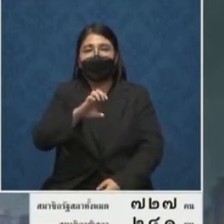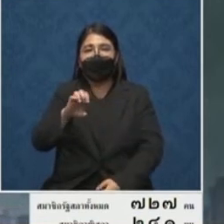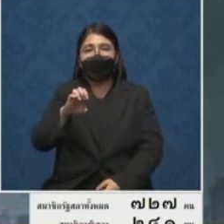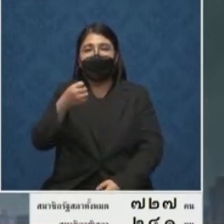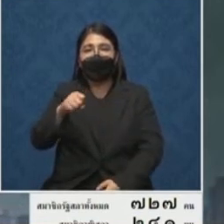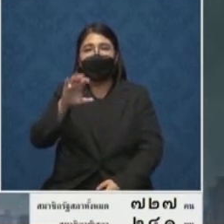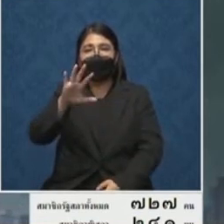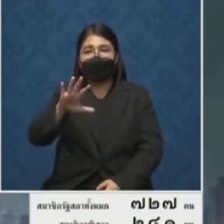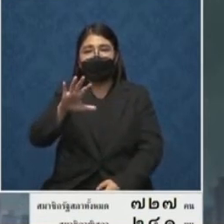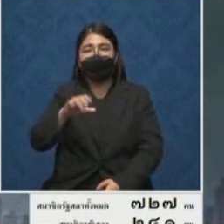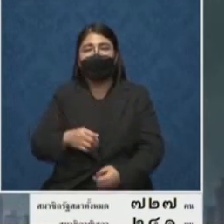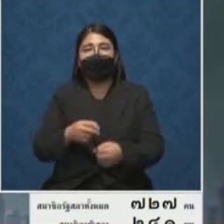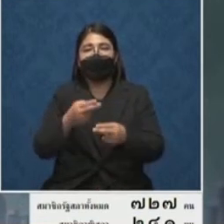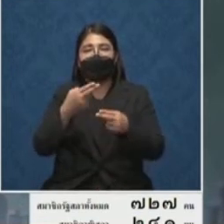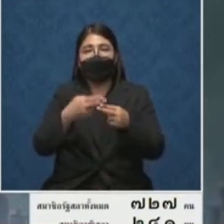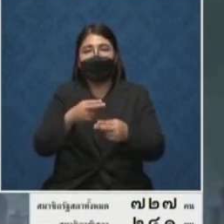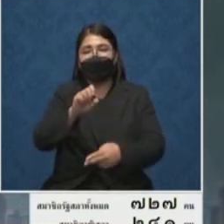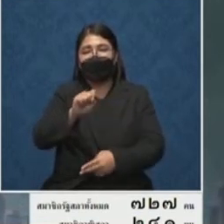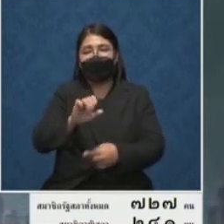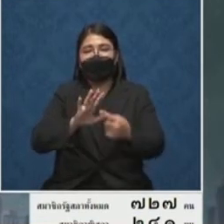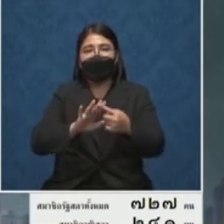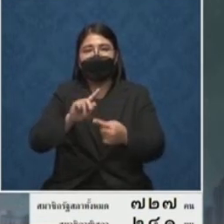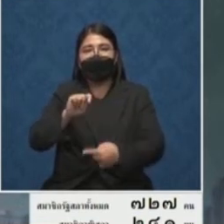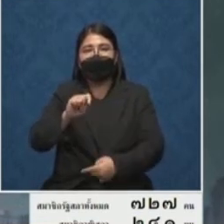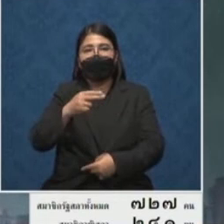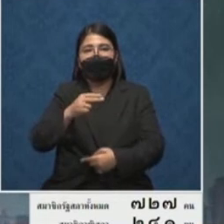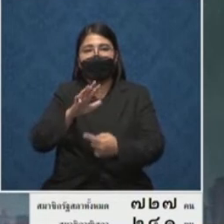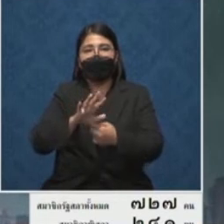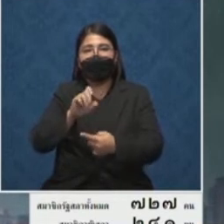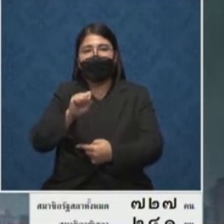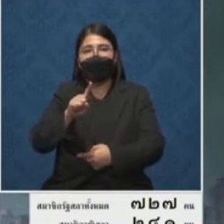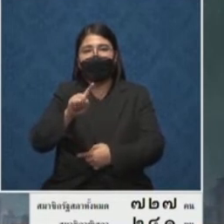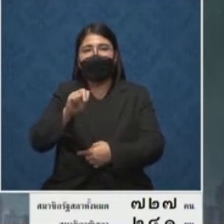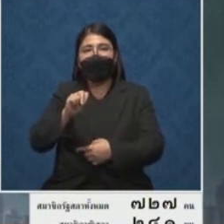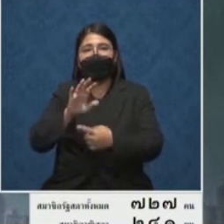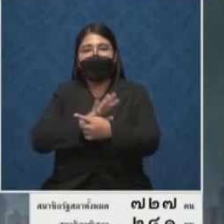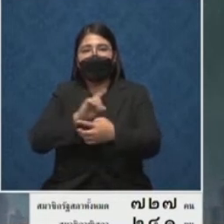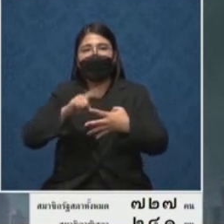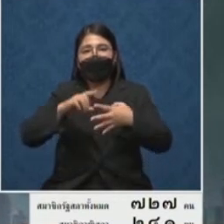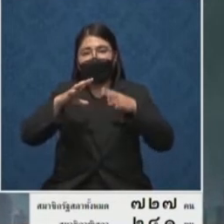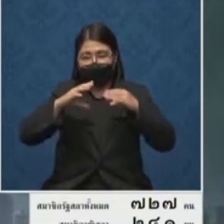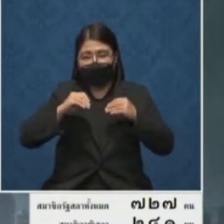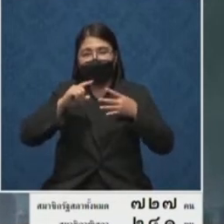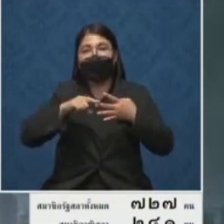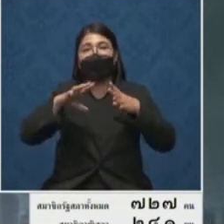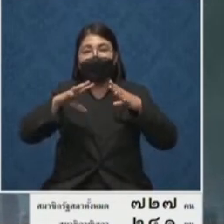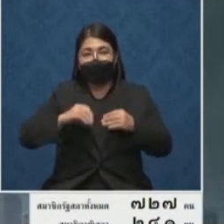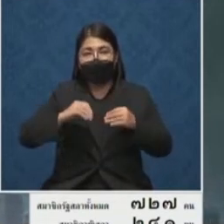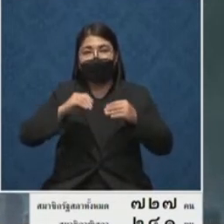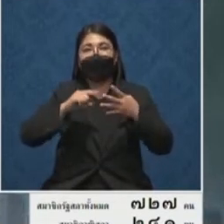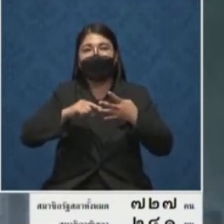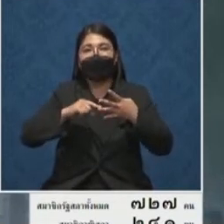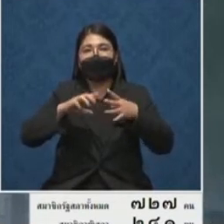615นายสุทัศน์เงินหมื่น 1รับหลักการ2รับหลัก